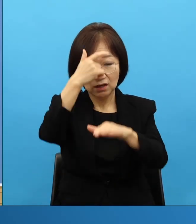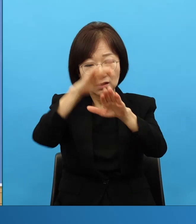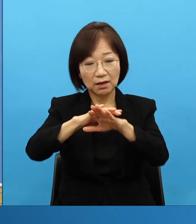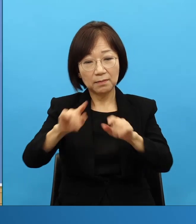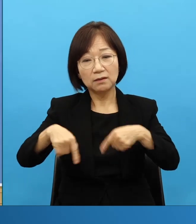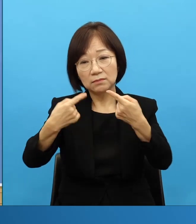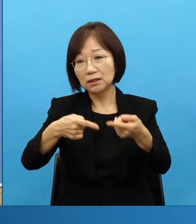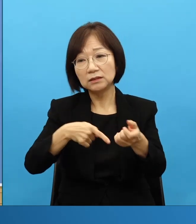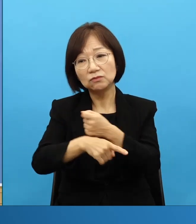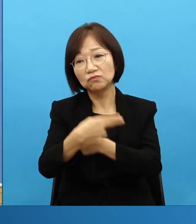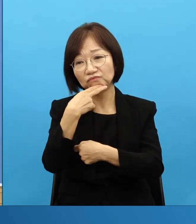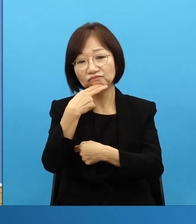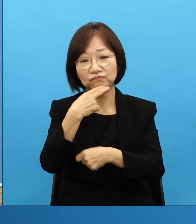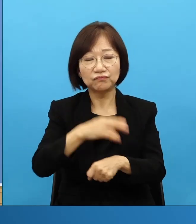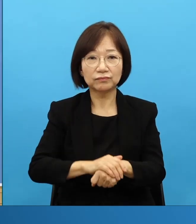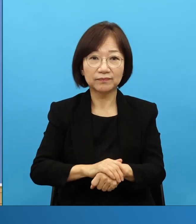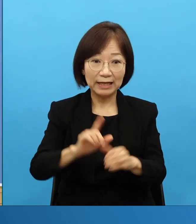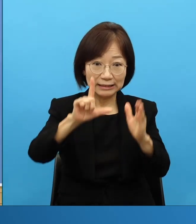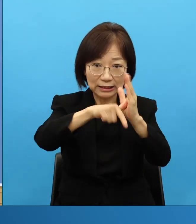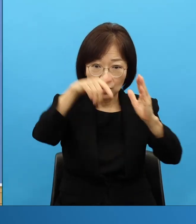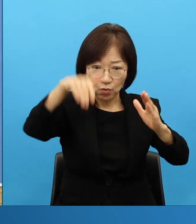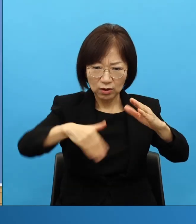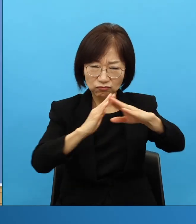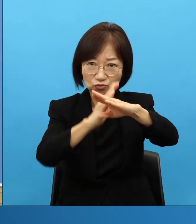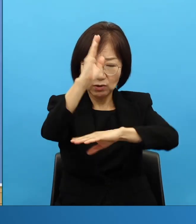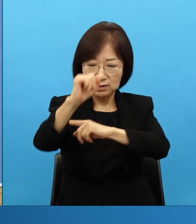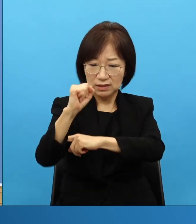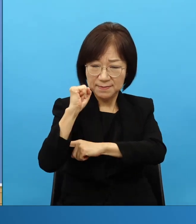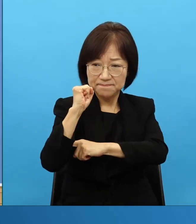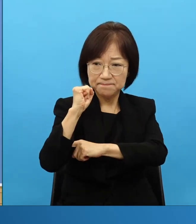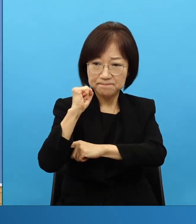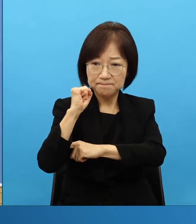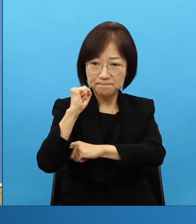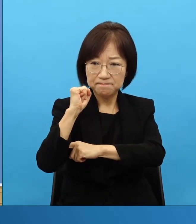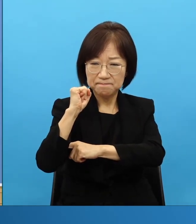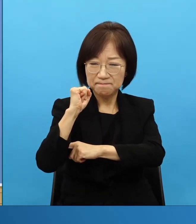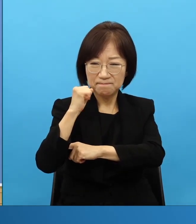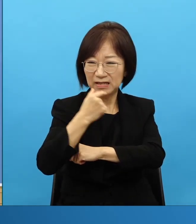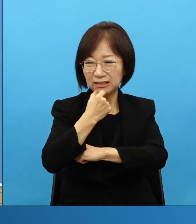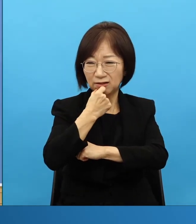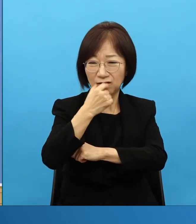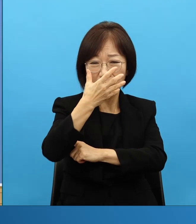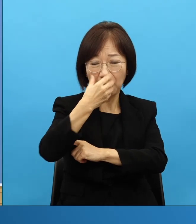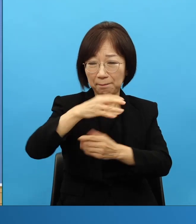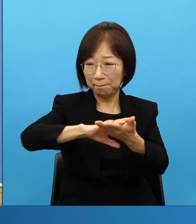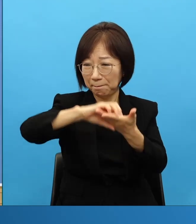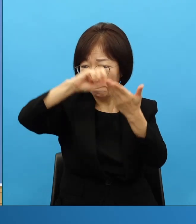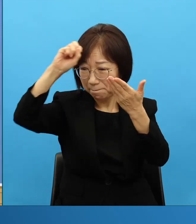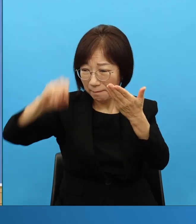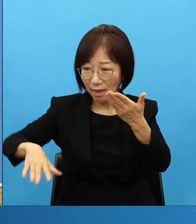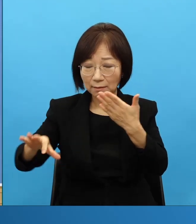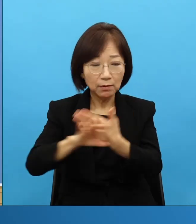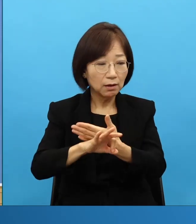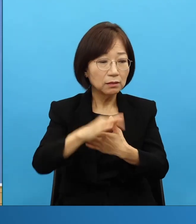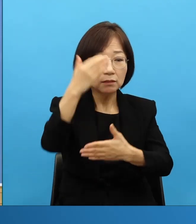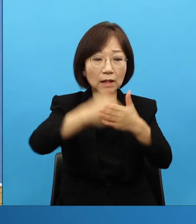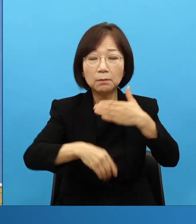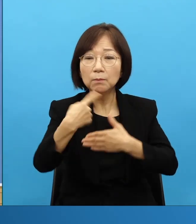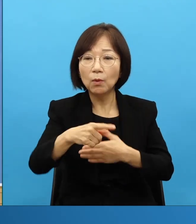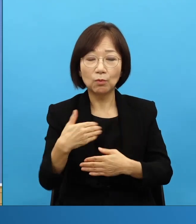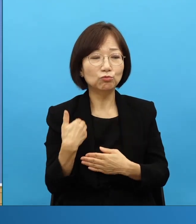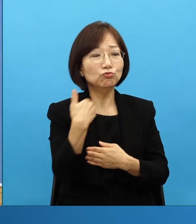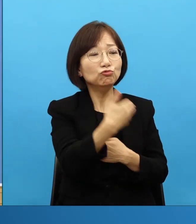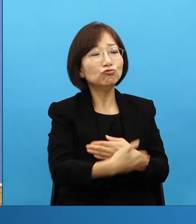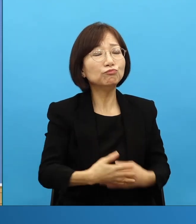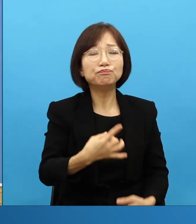worship or staying here 시공간에서 for 능력이 worship. 나타나는 성경의 영적인 역사를 다 덮어버리면 60만 You know, you're just covering up all the spiritual facts